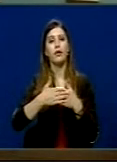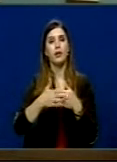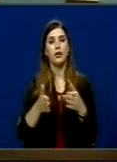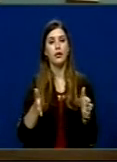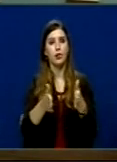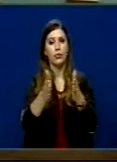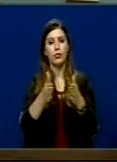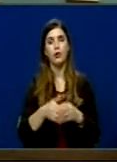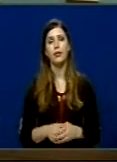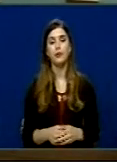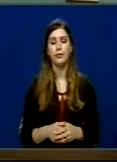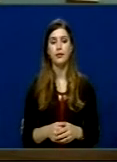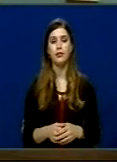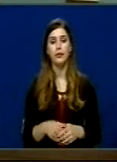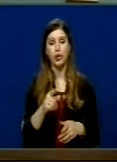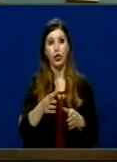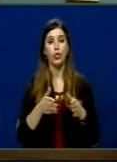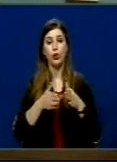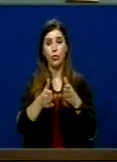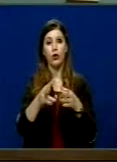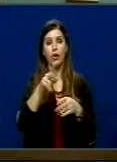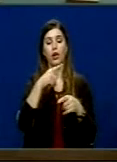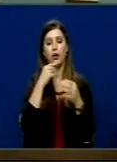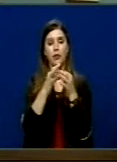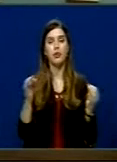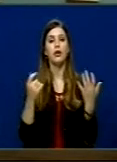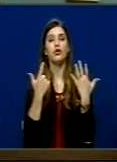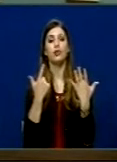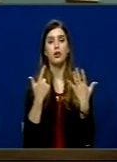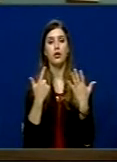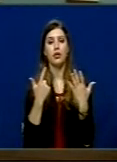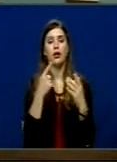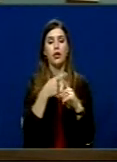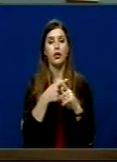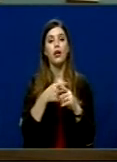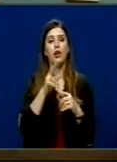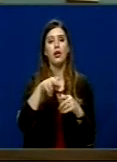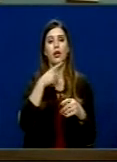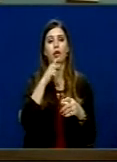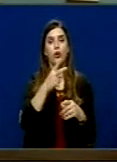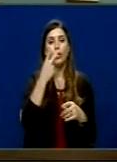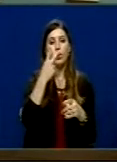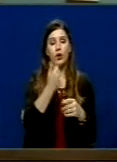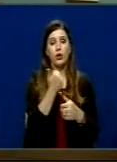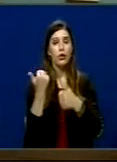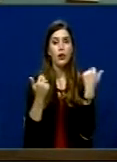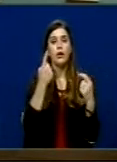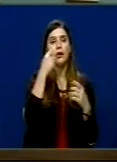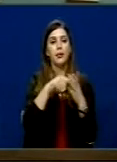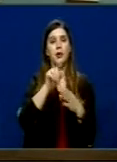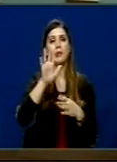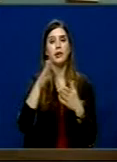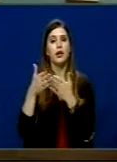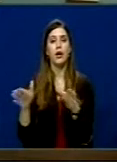ekzistuese. Rruga ekzistuese ka gjerësinë vetëm 7 metra të asfaltuar, ndërsa në të dy anët e saj ka vetëm nga 1.5